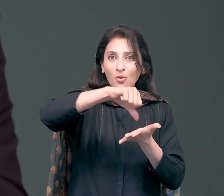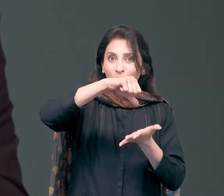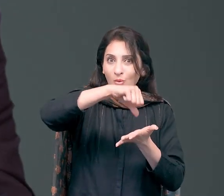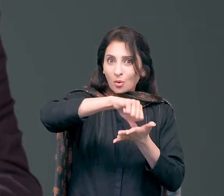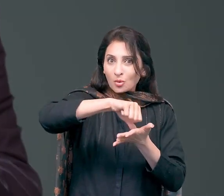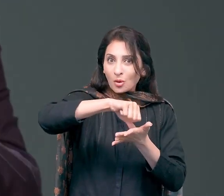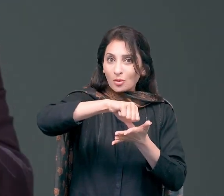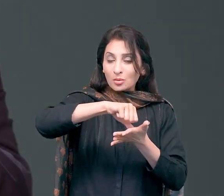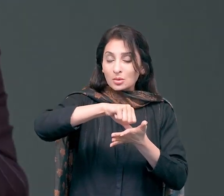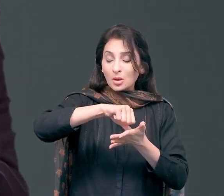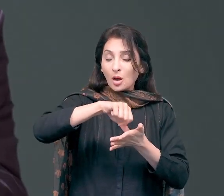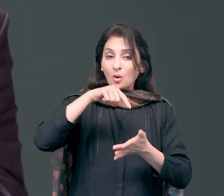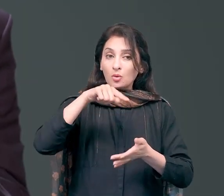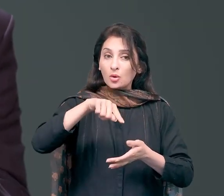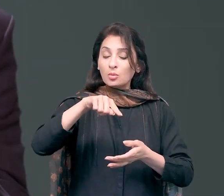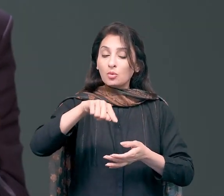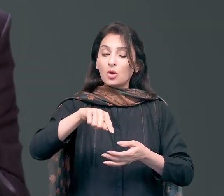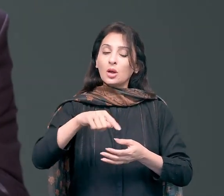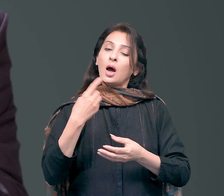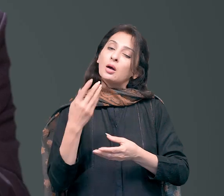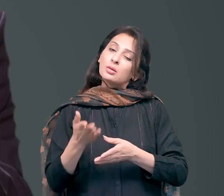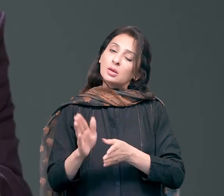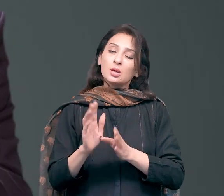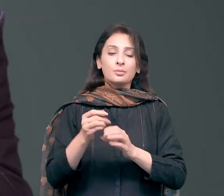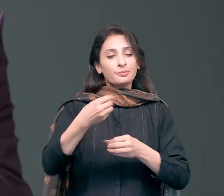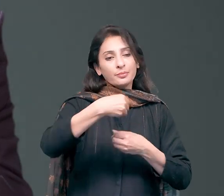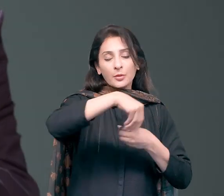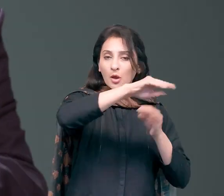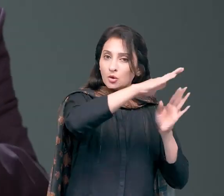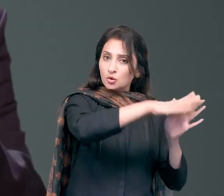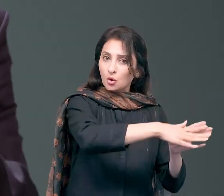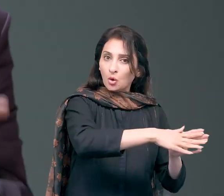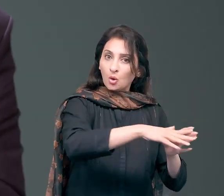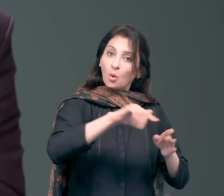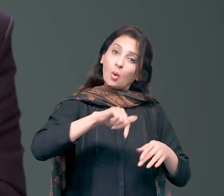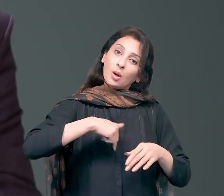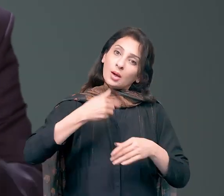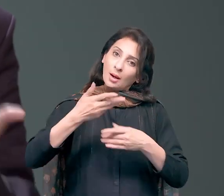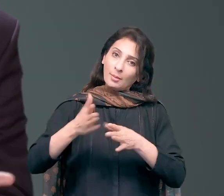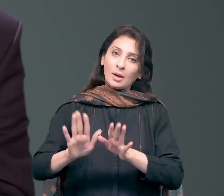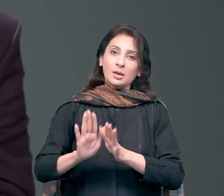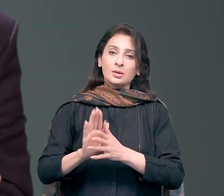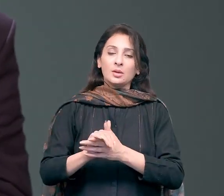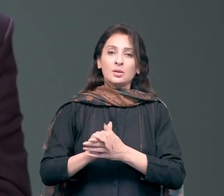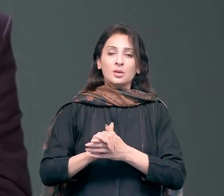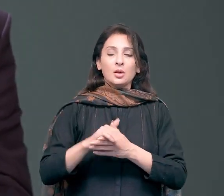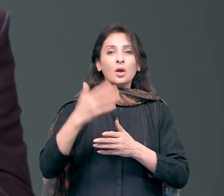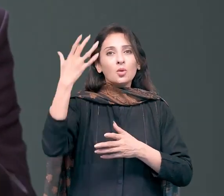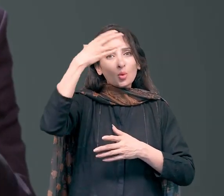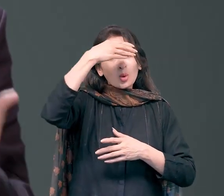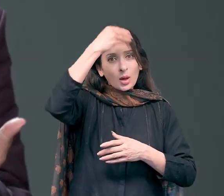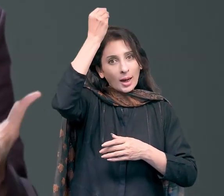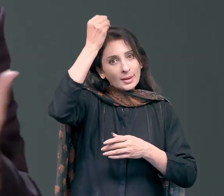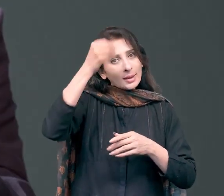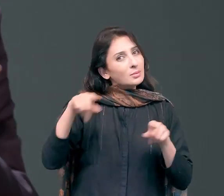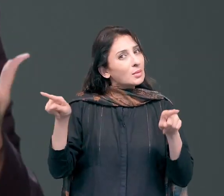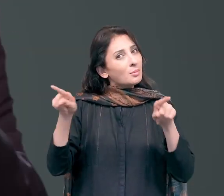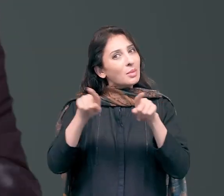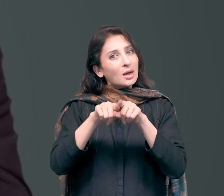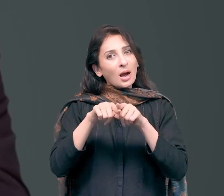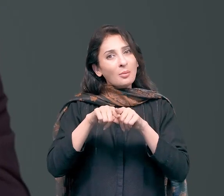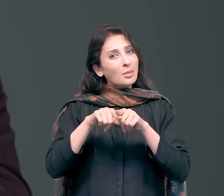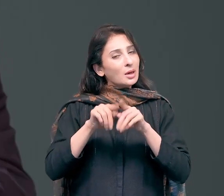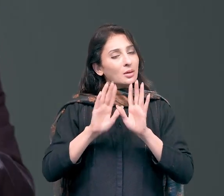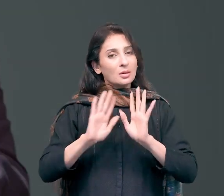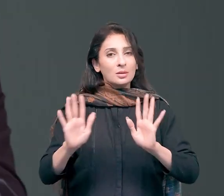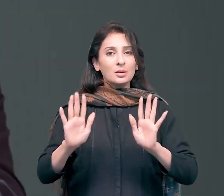تھی۔ اچھا، یہی صورتحال قائد اعظم محمد علی جناح اور مسلم لیگ کی بھی تھی، یہی پوزیشن تھی۔ قائد اعظم محمد علی جناح